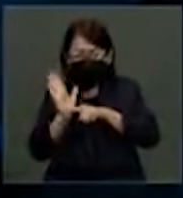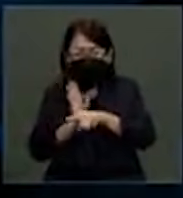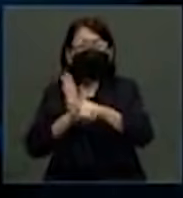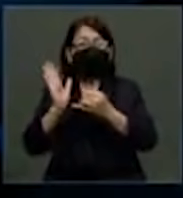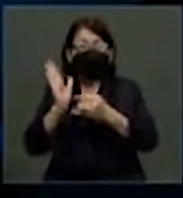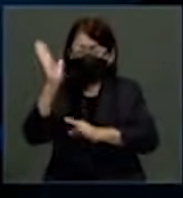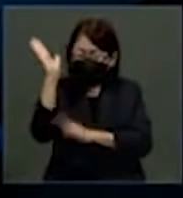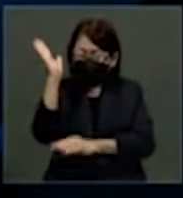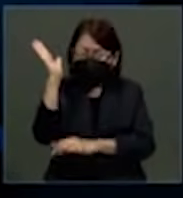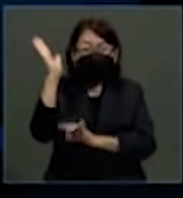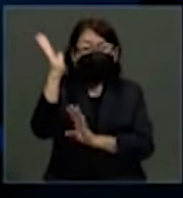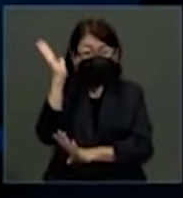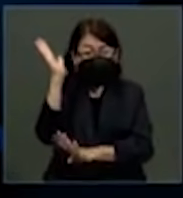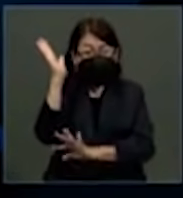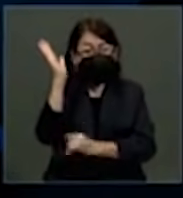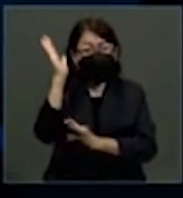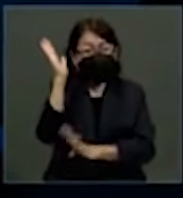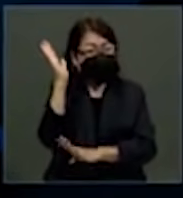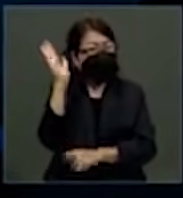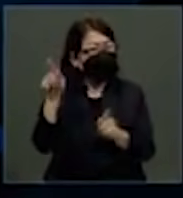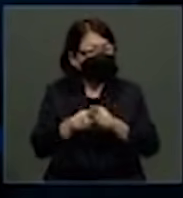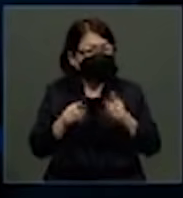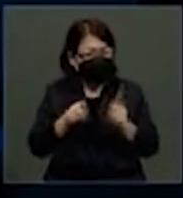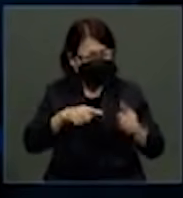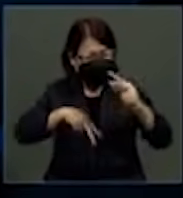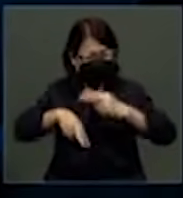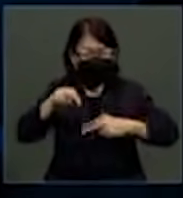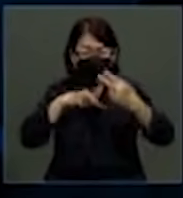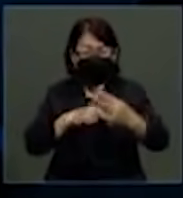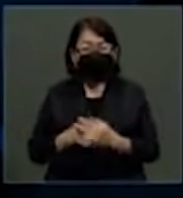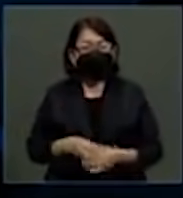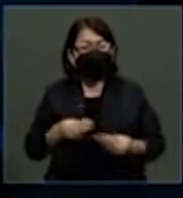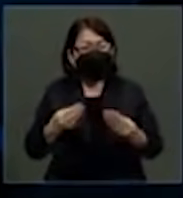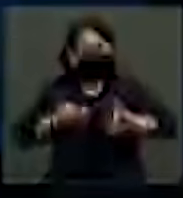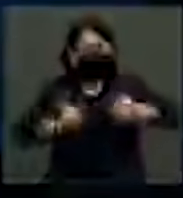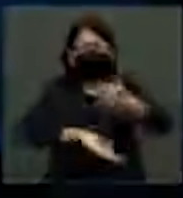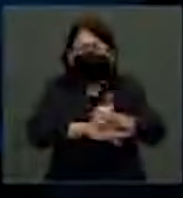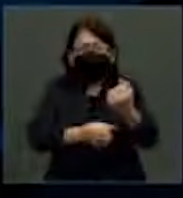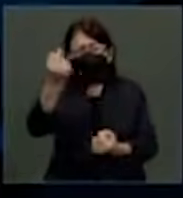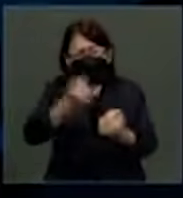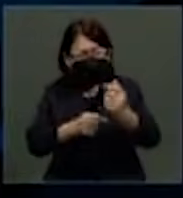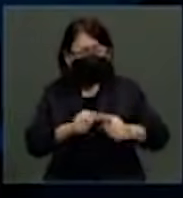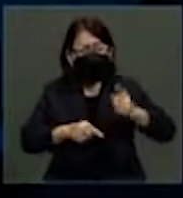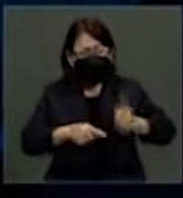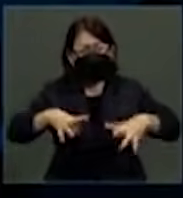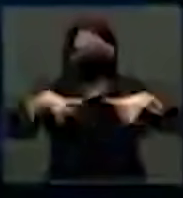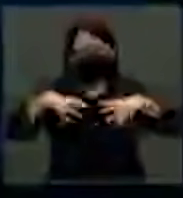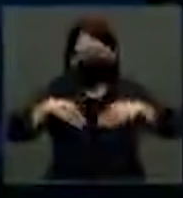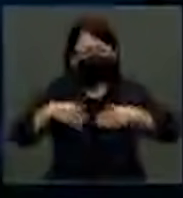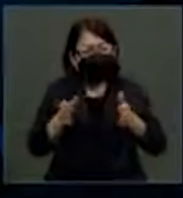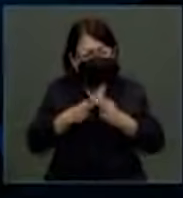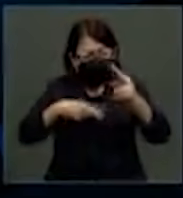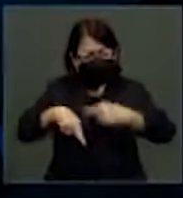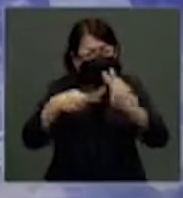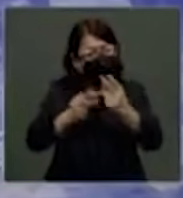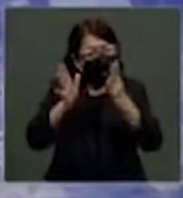ารณะนะครับอันนี้ก็คือที่ต้นทางเนี่ยมาจากทางกรุงเทพมหานครปริมณฑลหรือ4จังหวัดภาคใต้เนี่ยเพื่อที่จะเข้มงวด